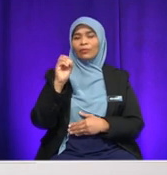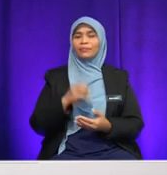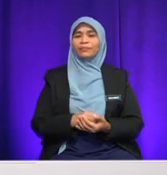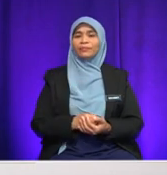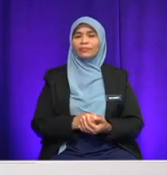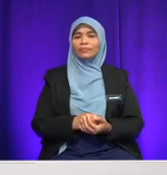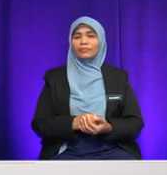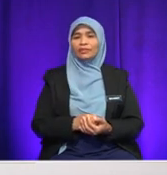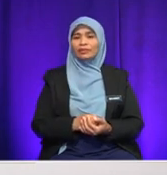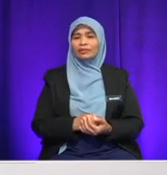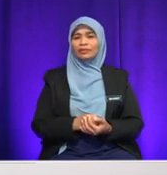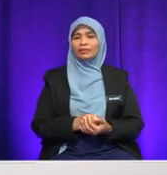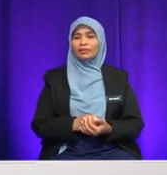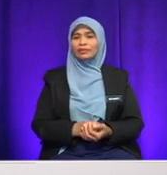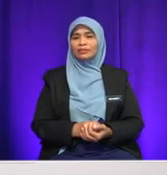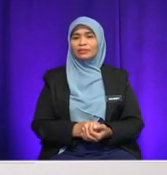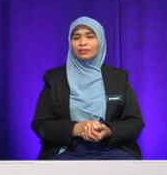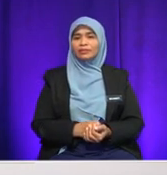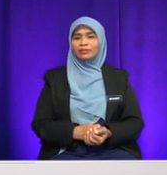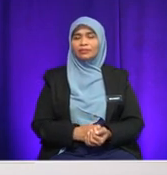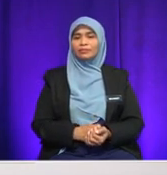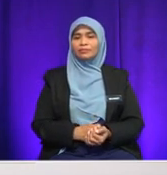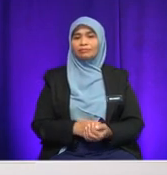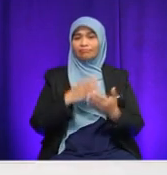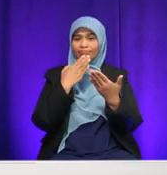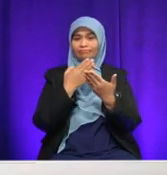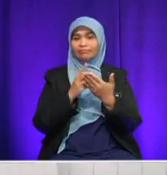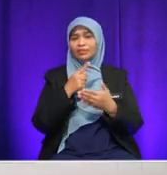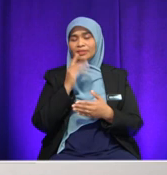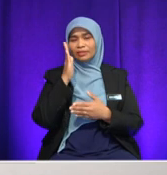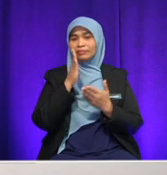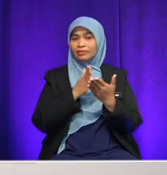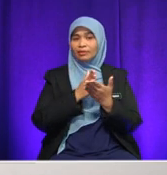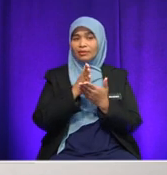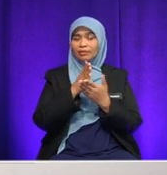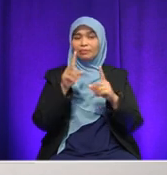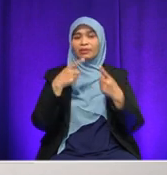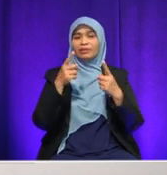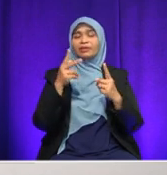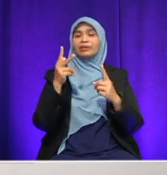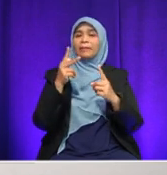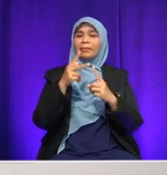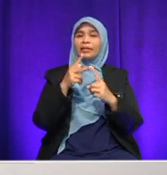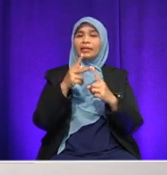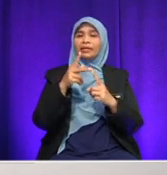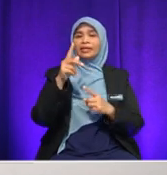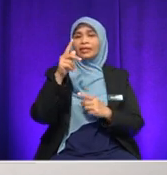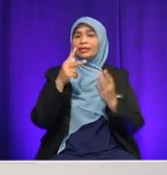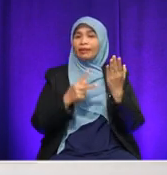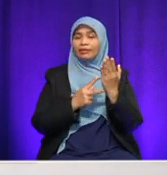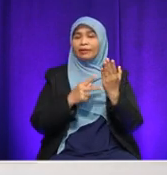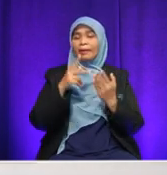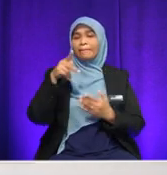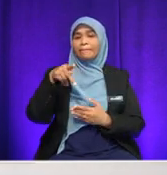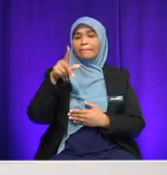dia. Okey. Baik, kita akan terus pergi kepada teknik plot. Ya, iaitu